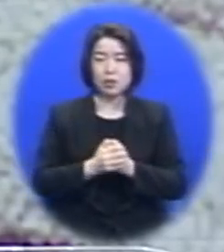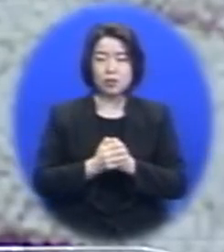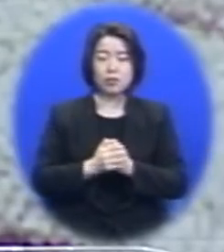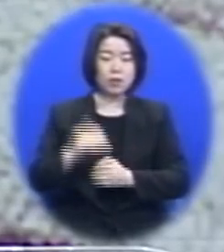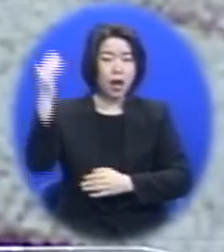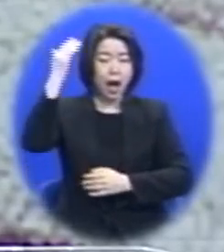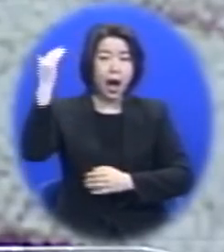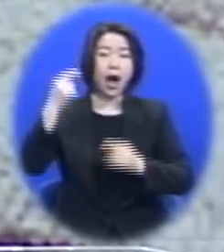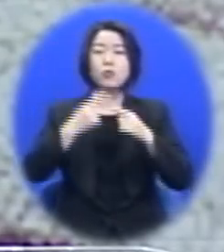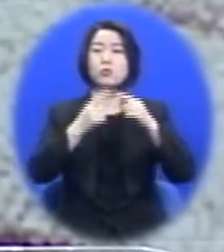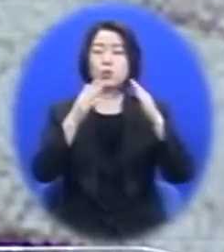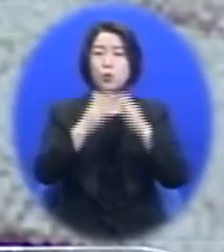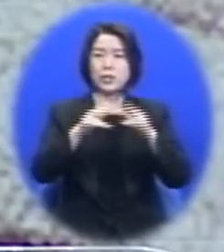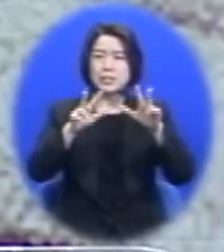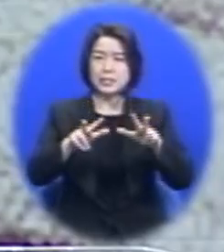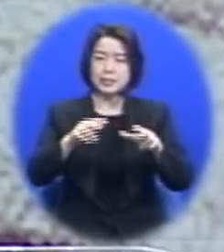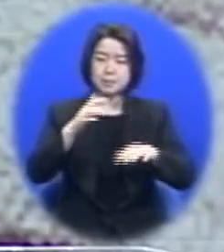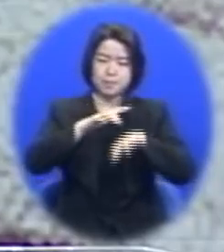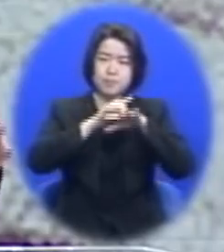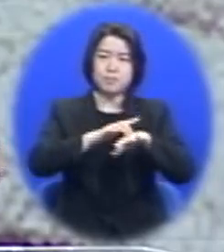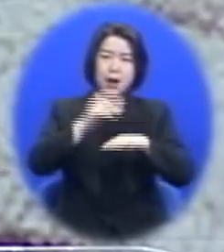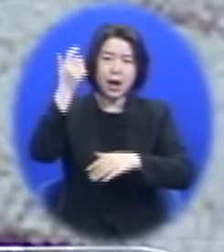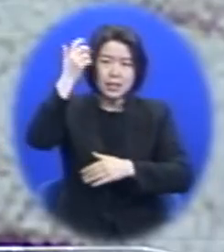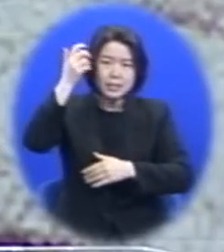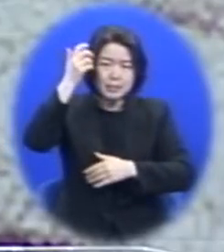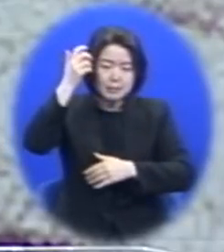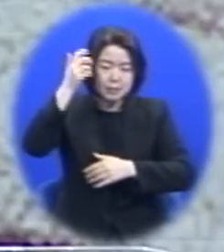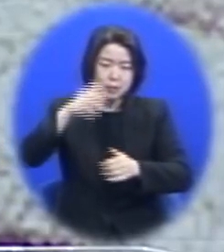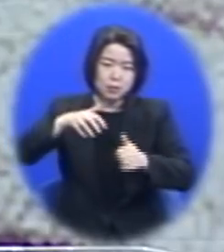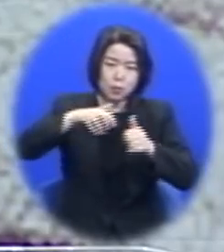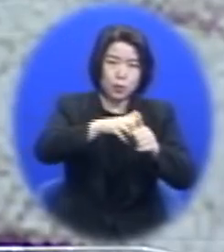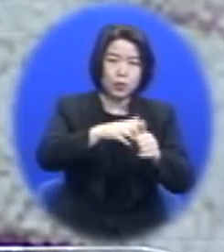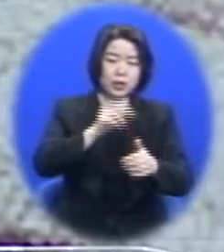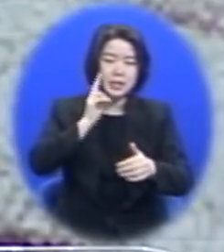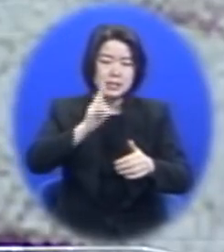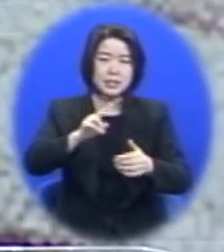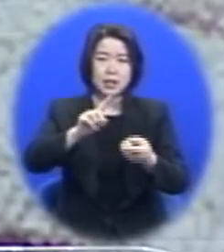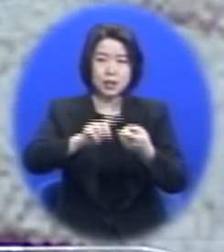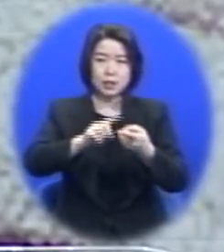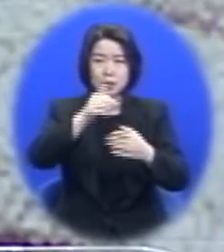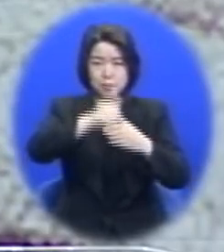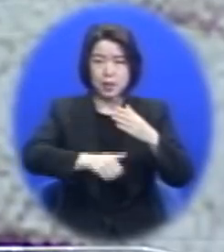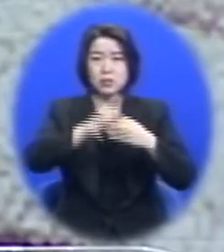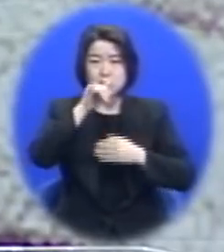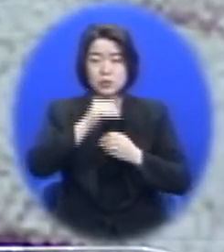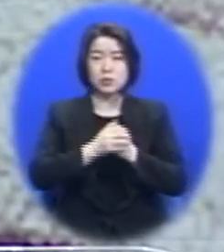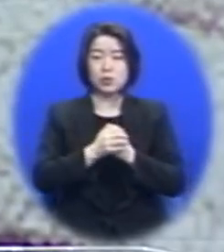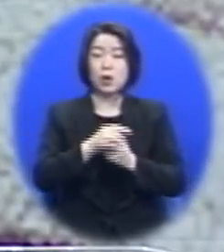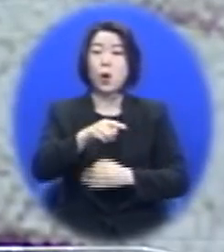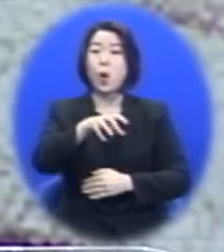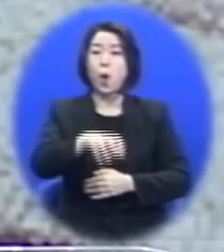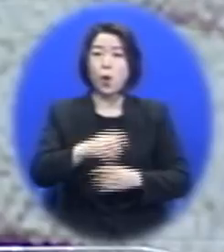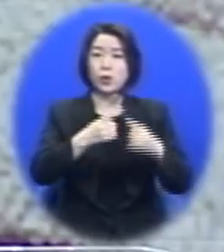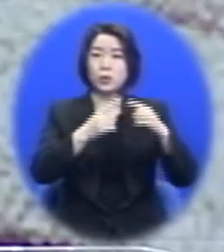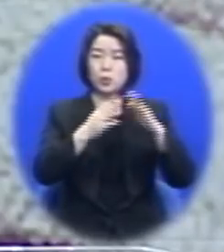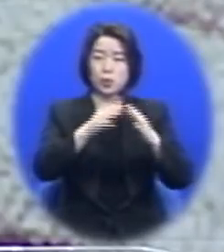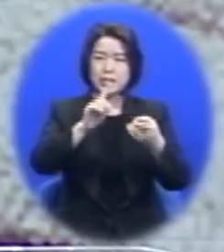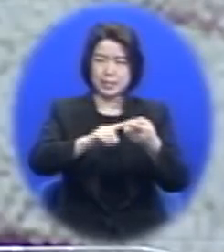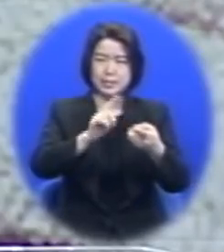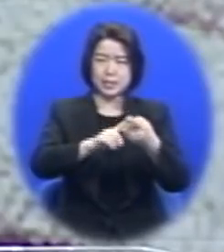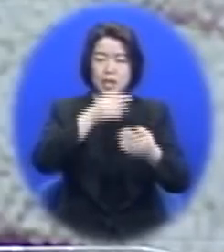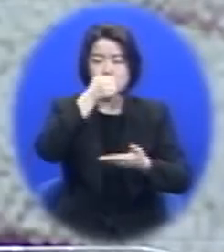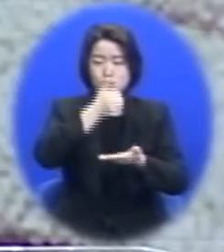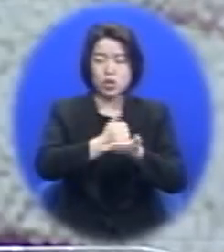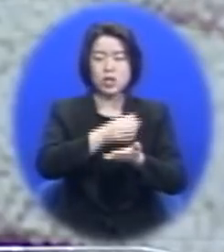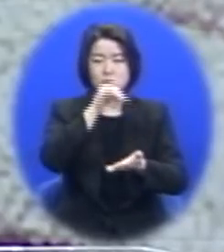지금 마귀의 공격에 심각한 상태에 빠져 있습니다 거기에는 교회 자체의 죄가 있습니다